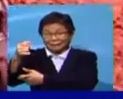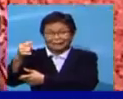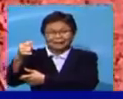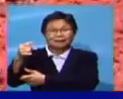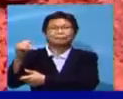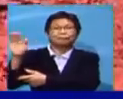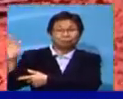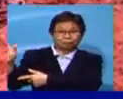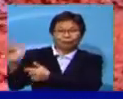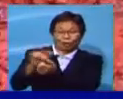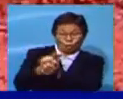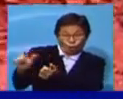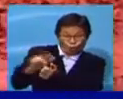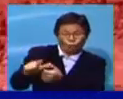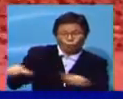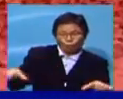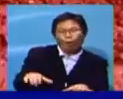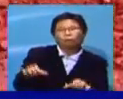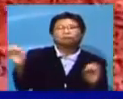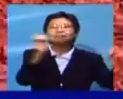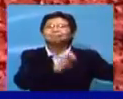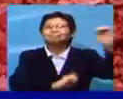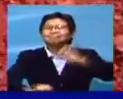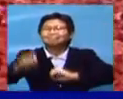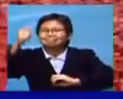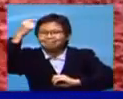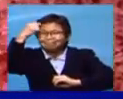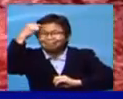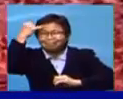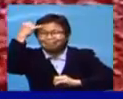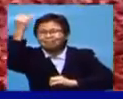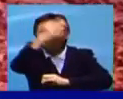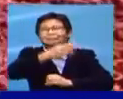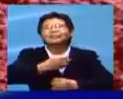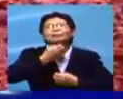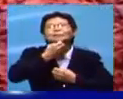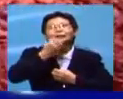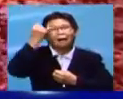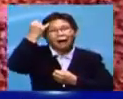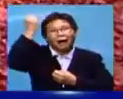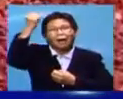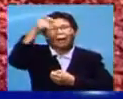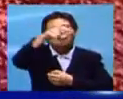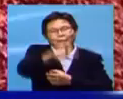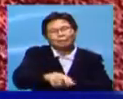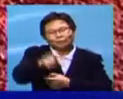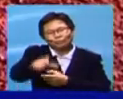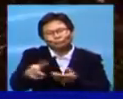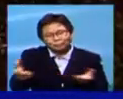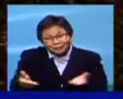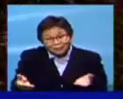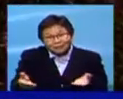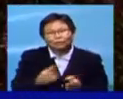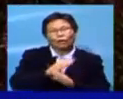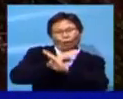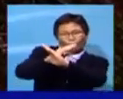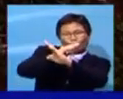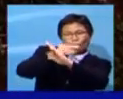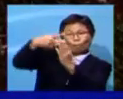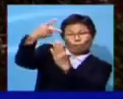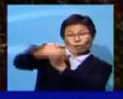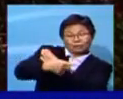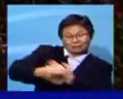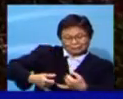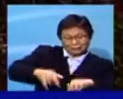mpaj itu dibuat tanpa mengambil kira pandangan dan suara penduduk setempat bagi menghalang projek berkenaan